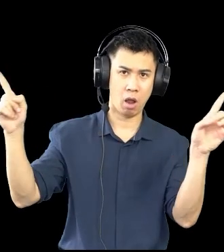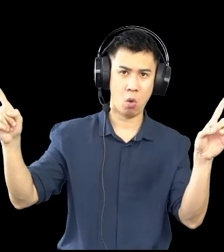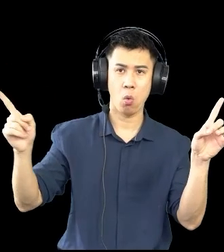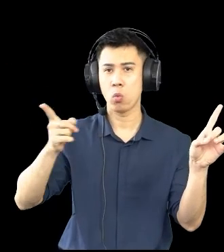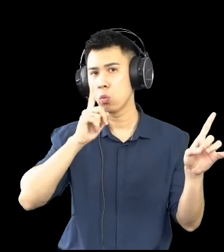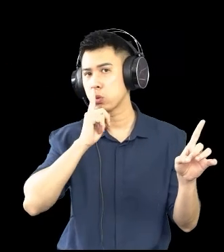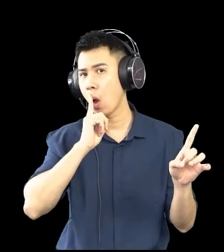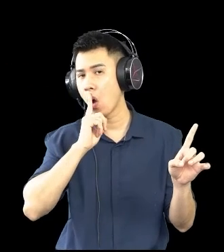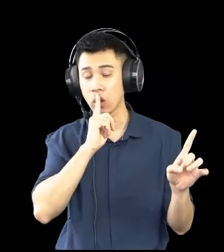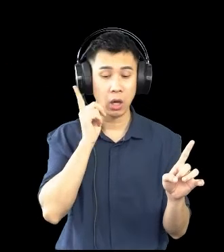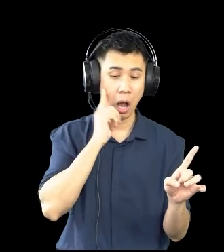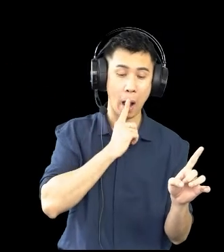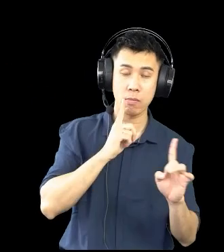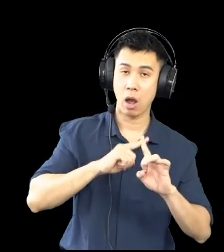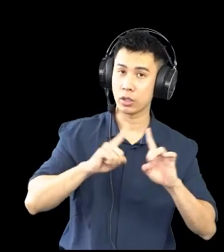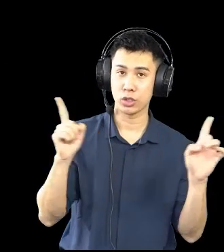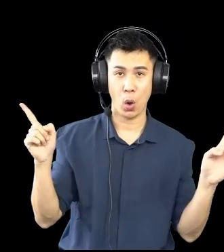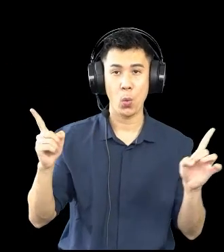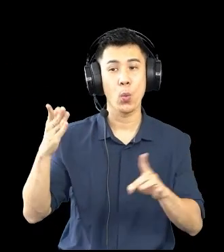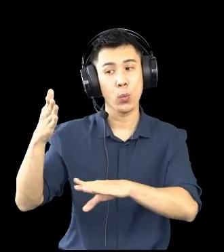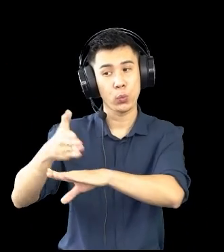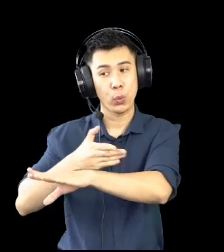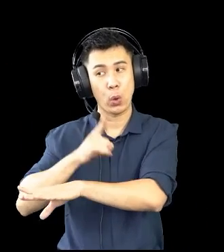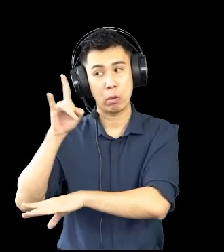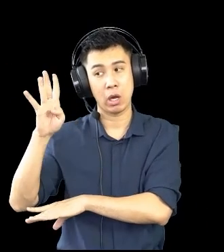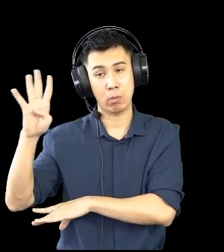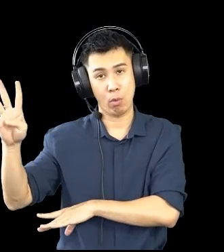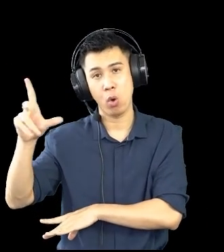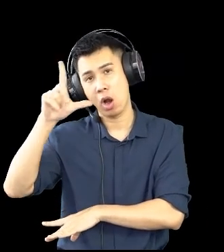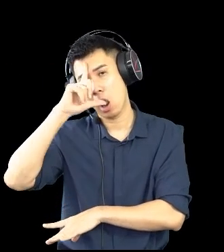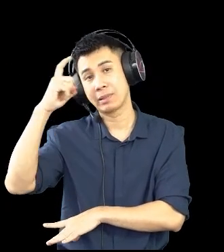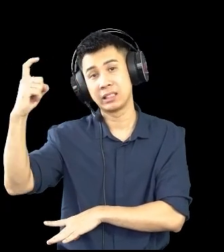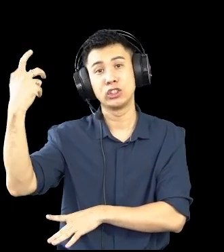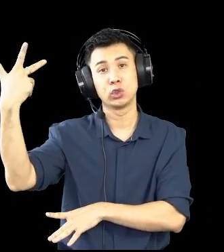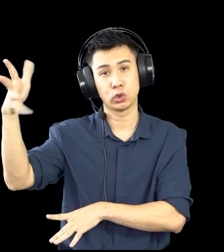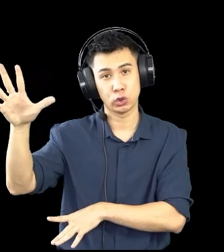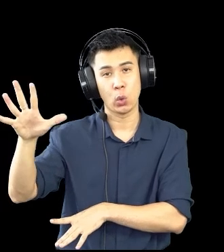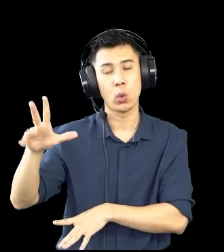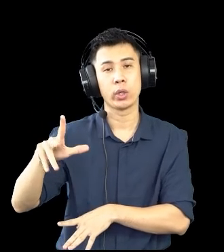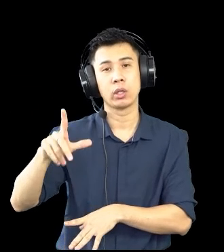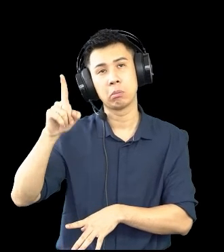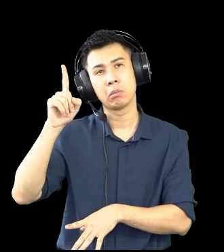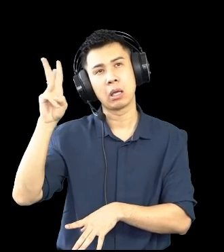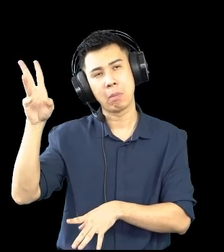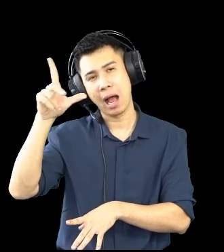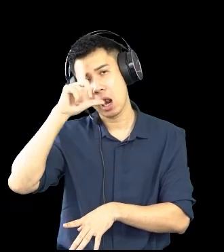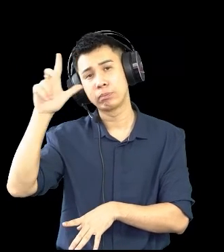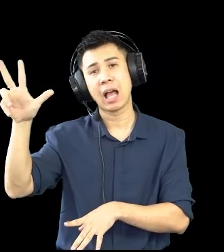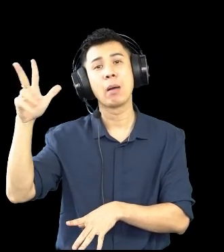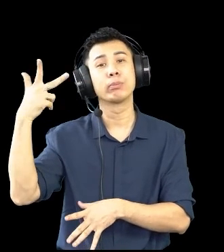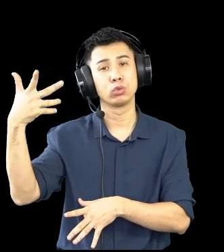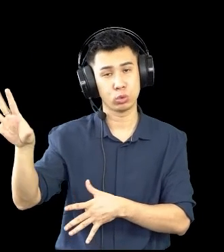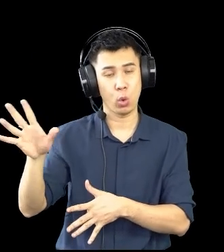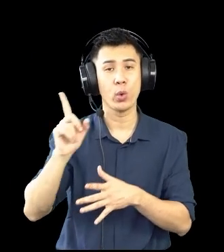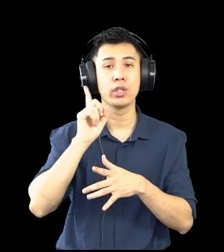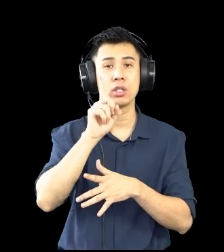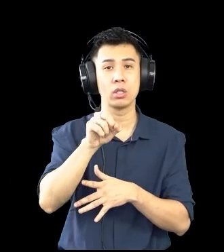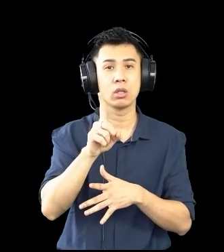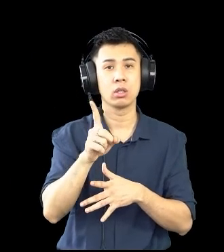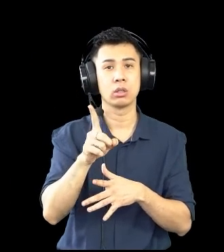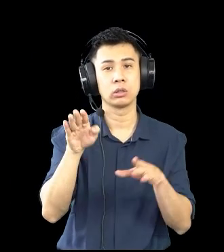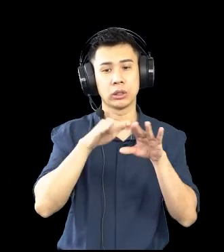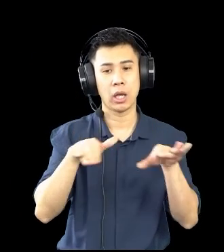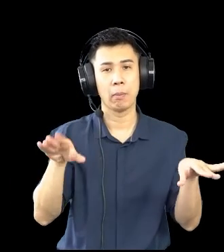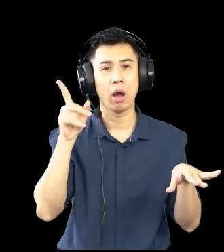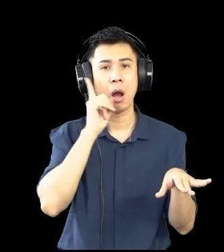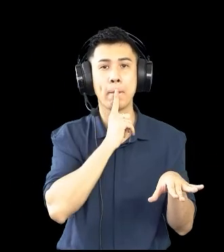bình thường có thể 14 tuổi là các bạn đã đi học lớp 9 rồi, 13 tuổi đi học lớp 8 rồi. Tuy nhiên là cái đối với